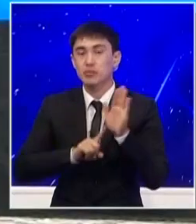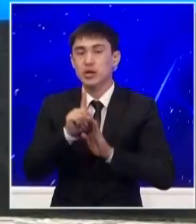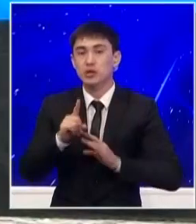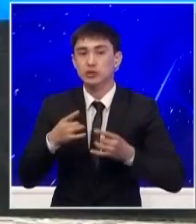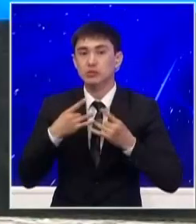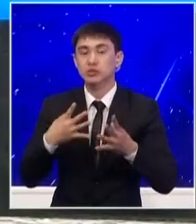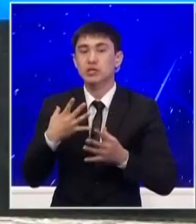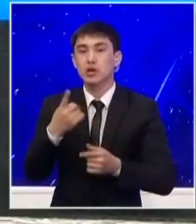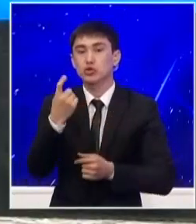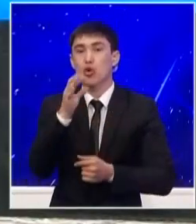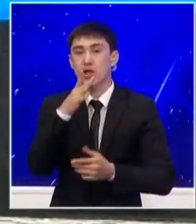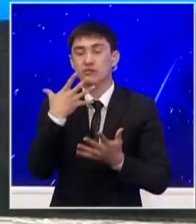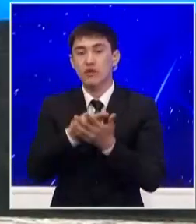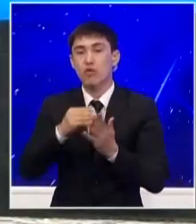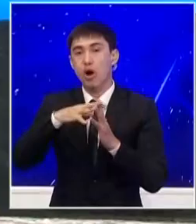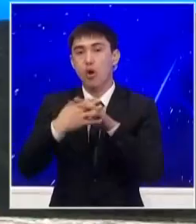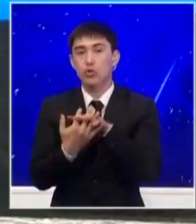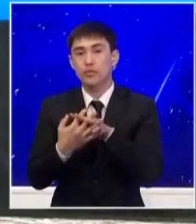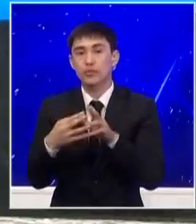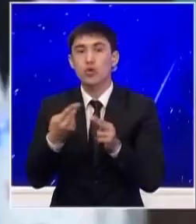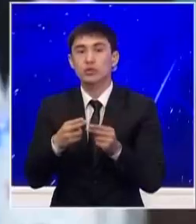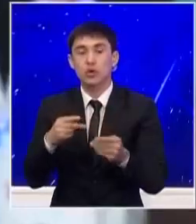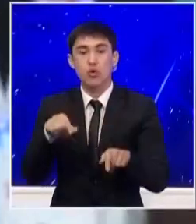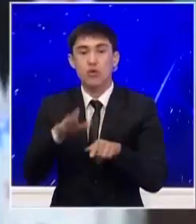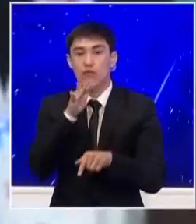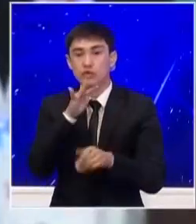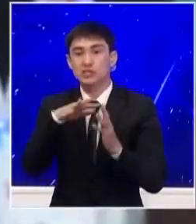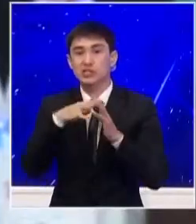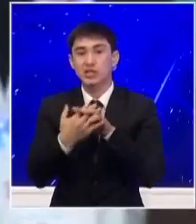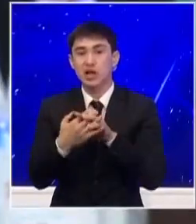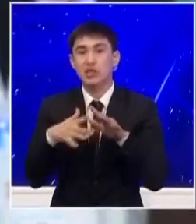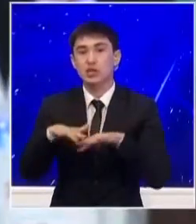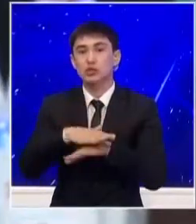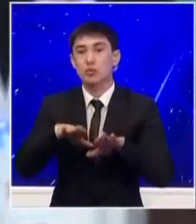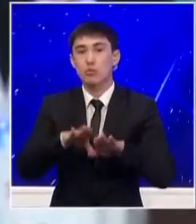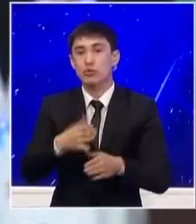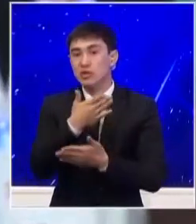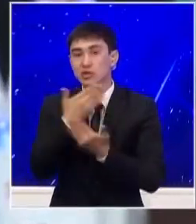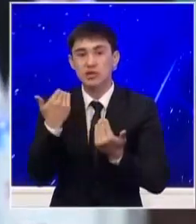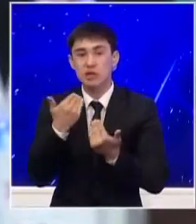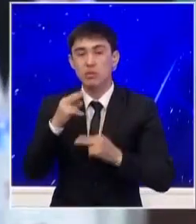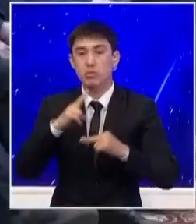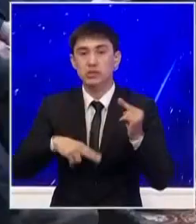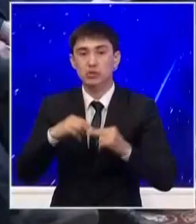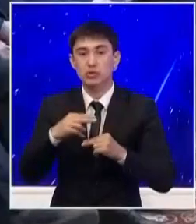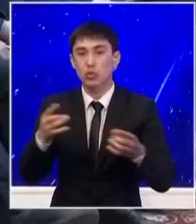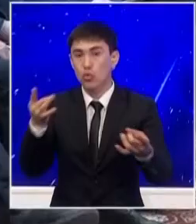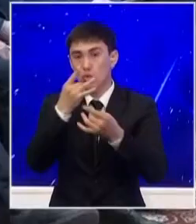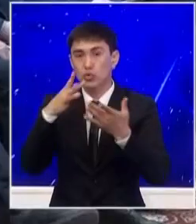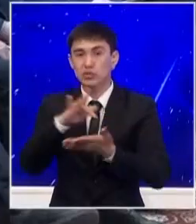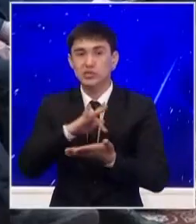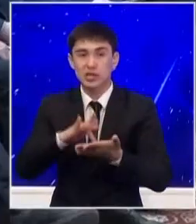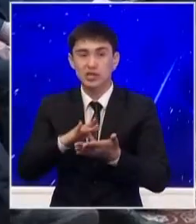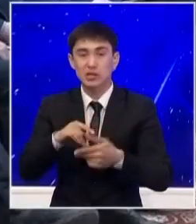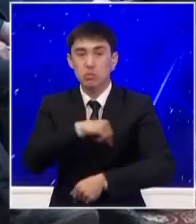отмечать столетие своего аула. Но несмотря на солидный возраст села, в населенном пункте не были построены ни культурный центр,